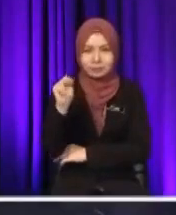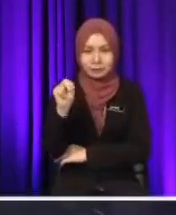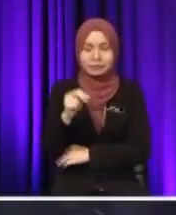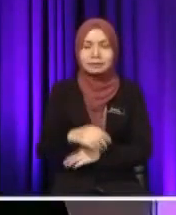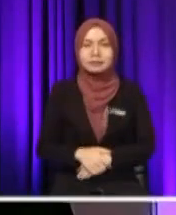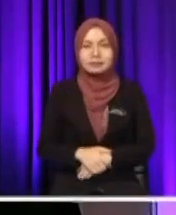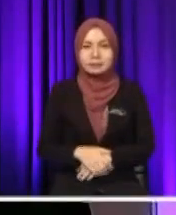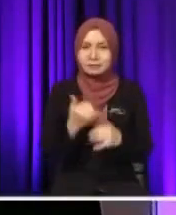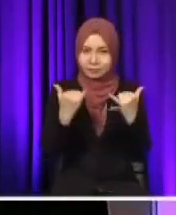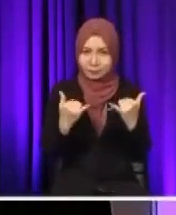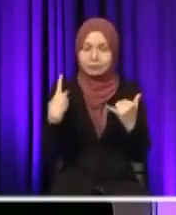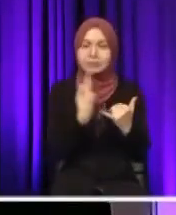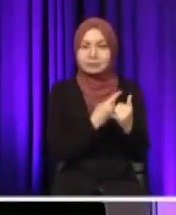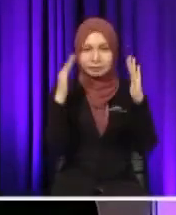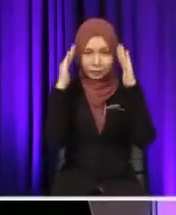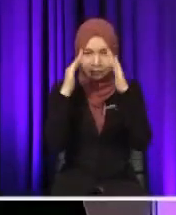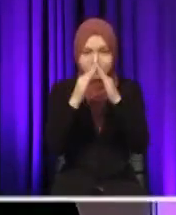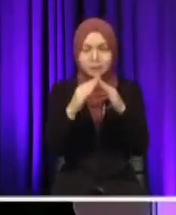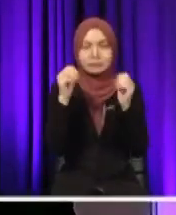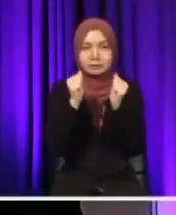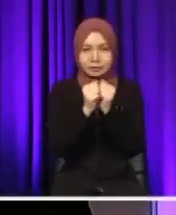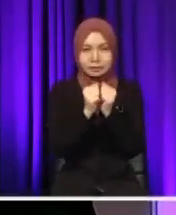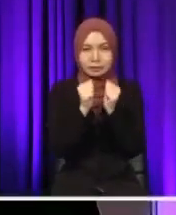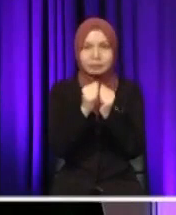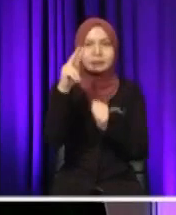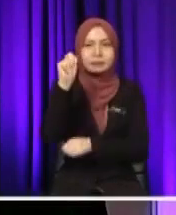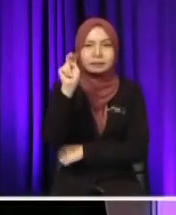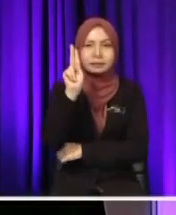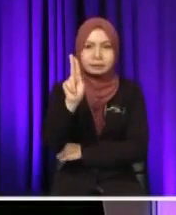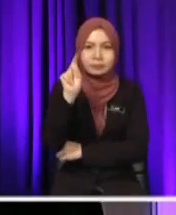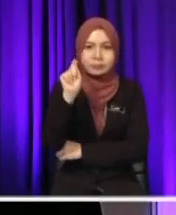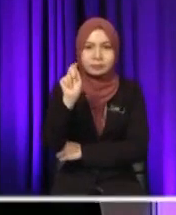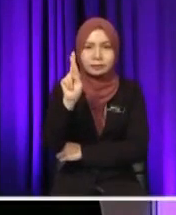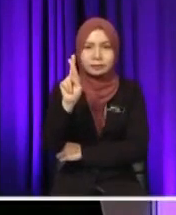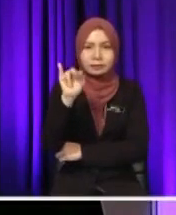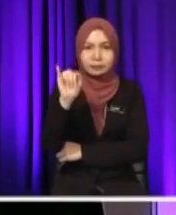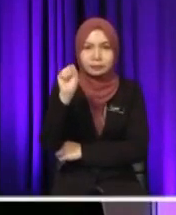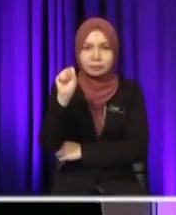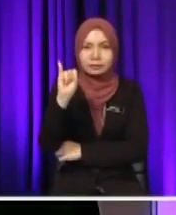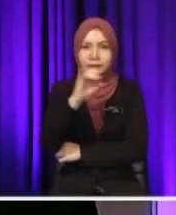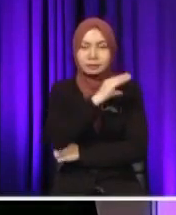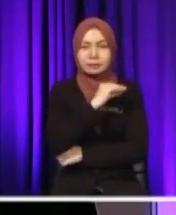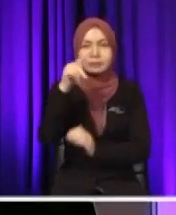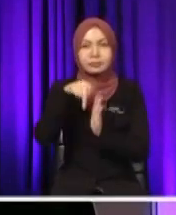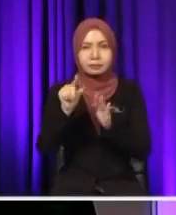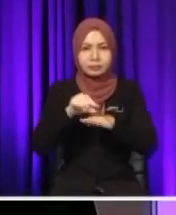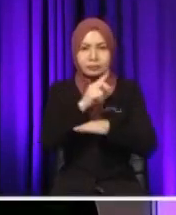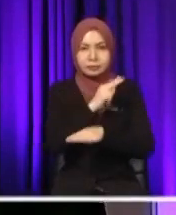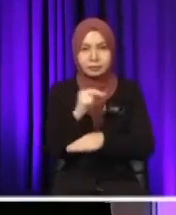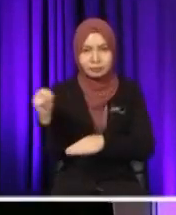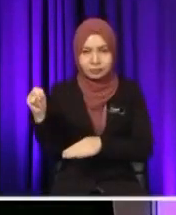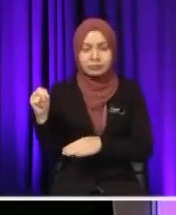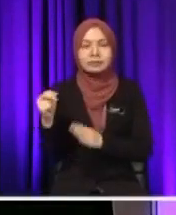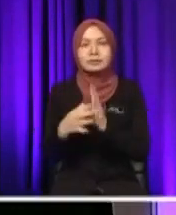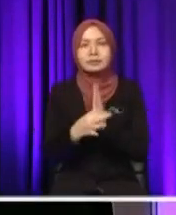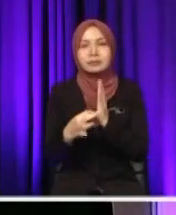fokus kepada nutrisi dan penggunaan minyak sawit. Okey. Kalau kita tahu bahawa nutrisi ini melibatkan